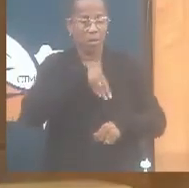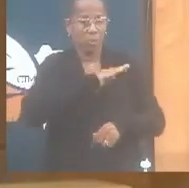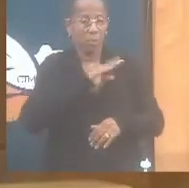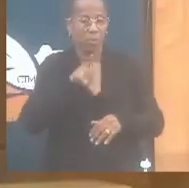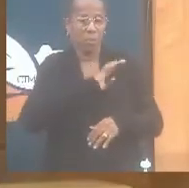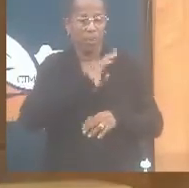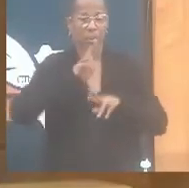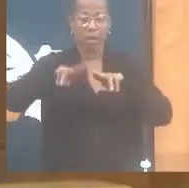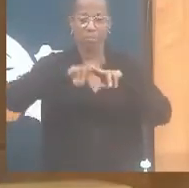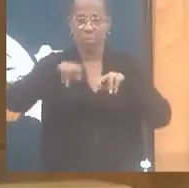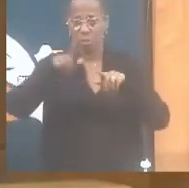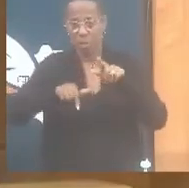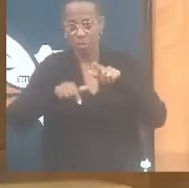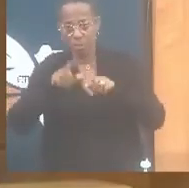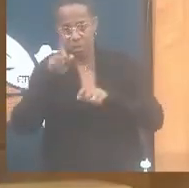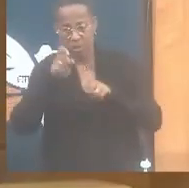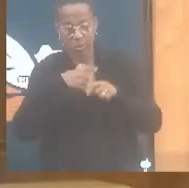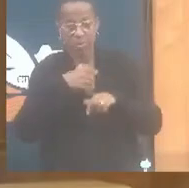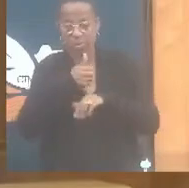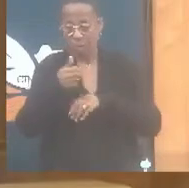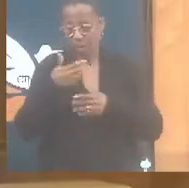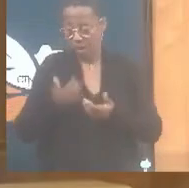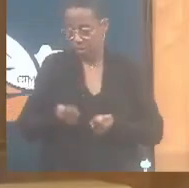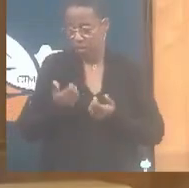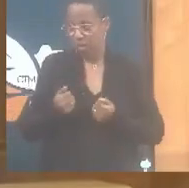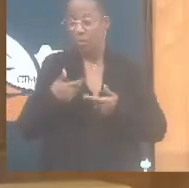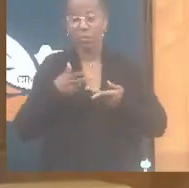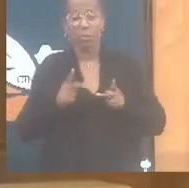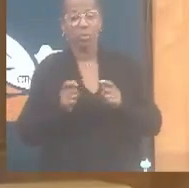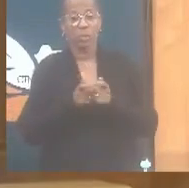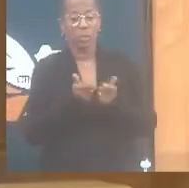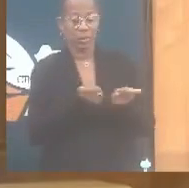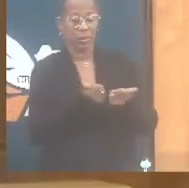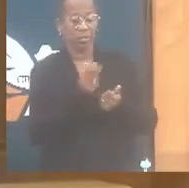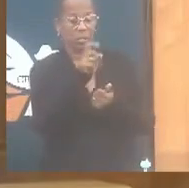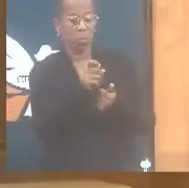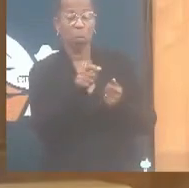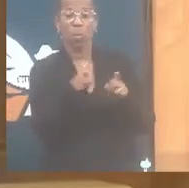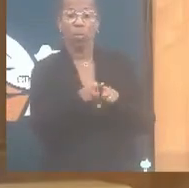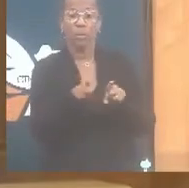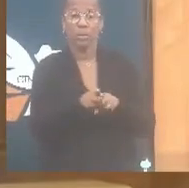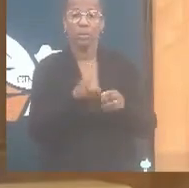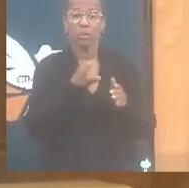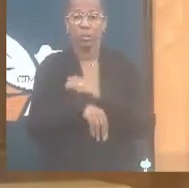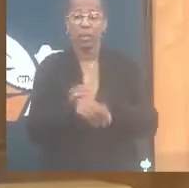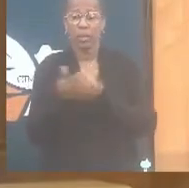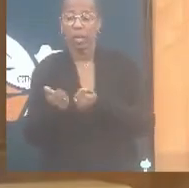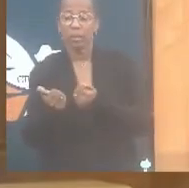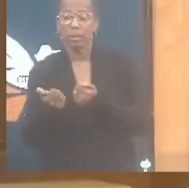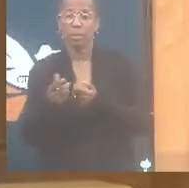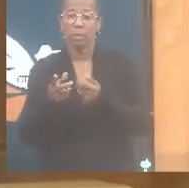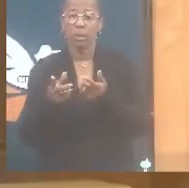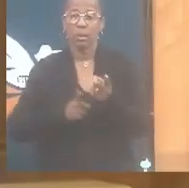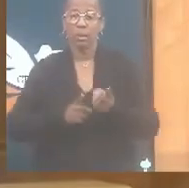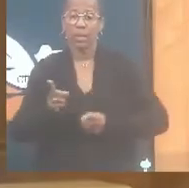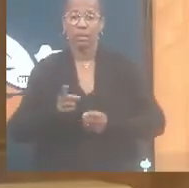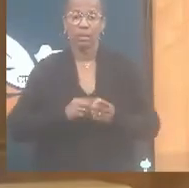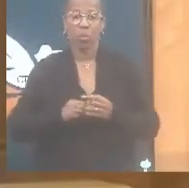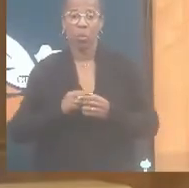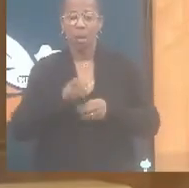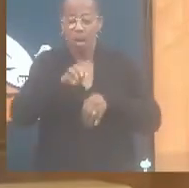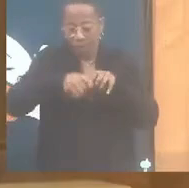simplement, nous attendions l'autorisation du service de l'eau, d'une part, et ensuite de la direction de l'archéologie marine. Mais il